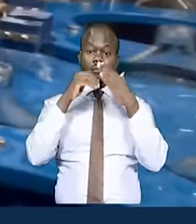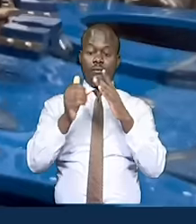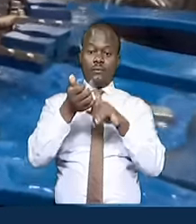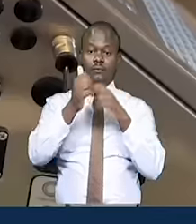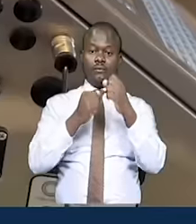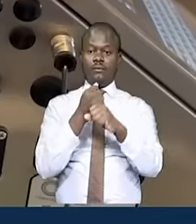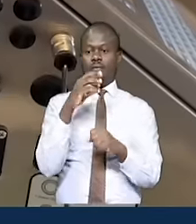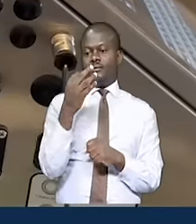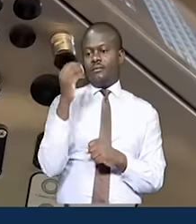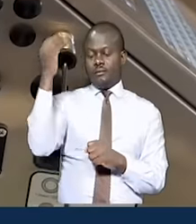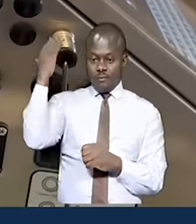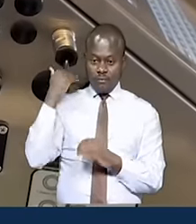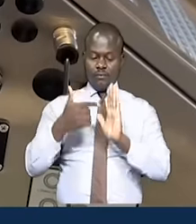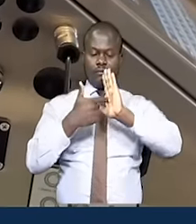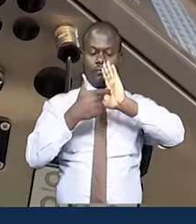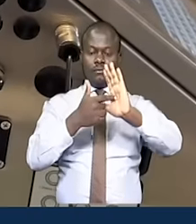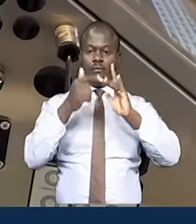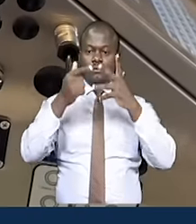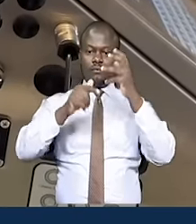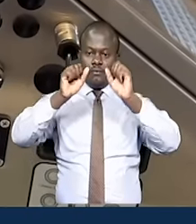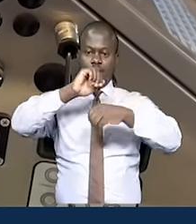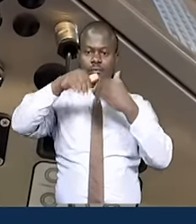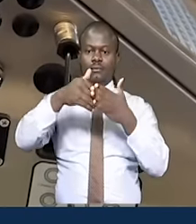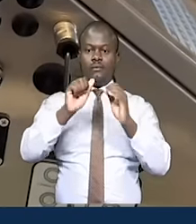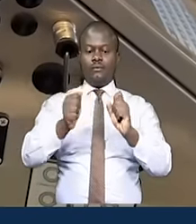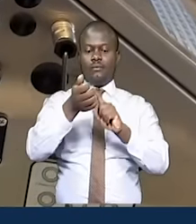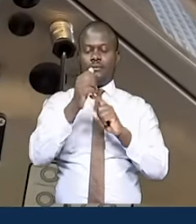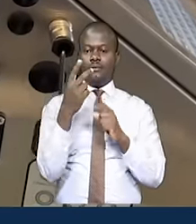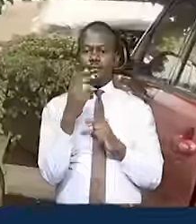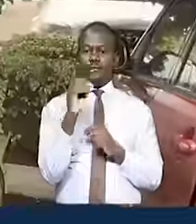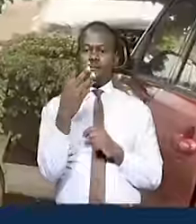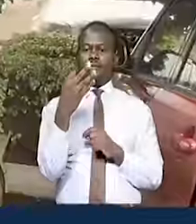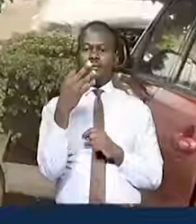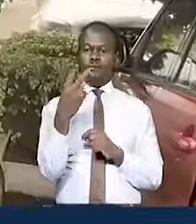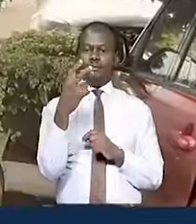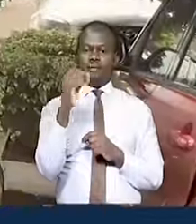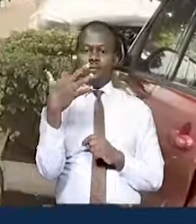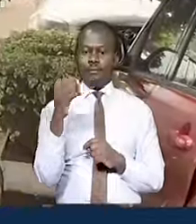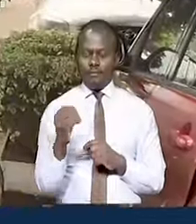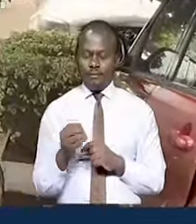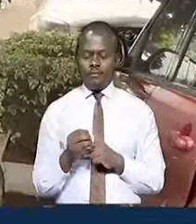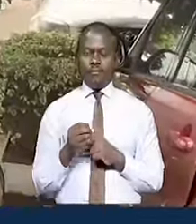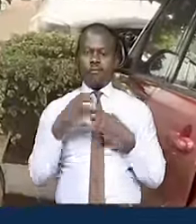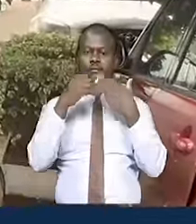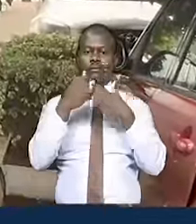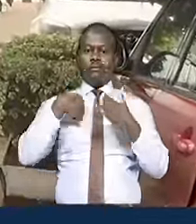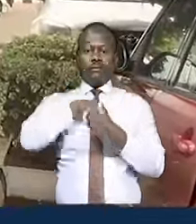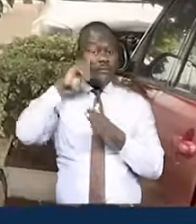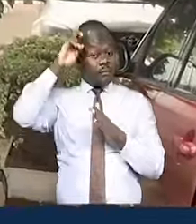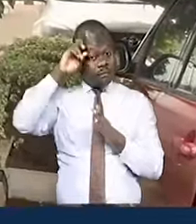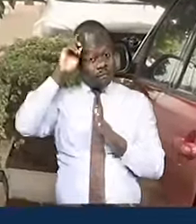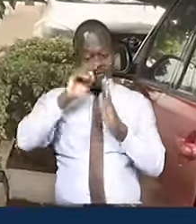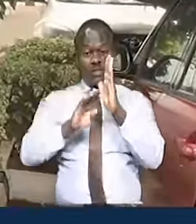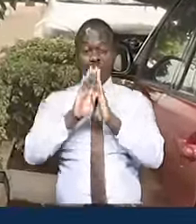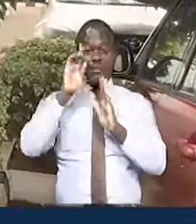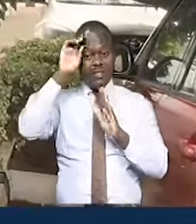myaka 30 ishize bishimangira n'ibishoboka kugerwaho mu cyerekezo 2050. Ubuyobozi dufite butekereza abanyarwanda